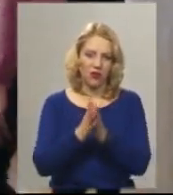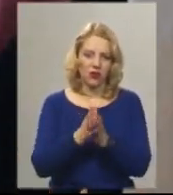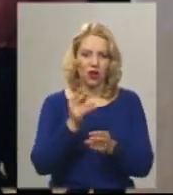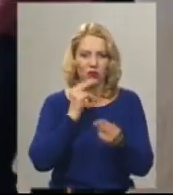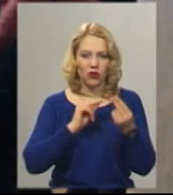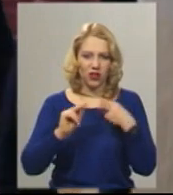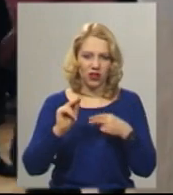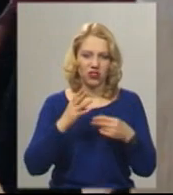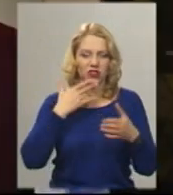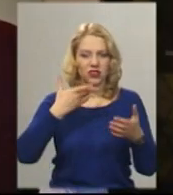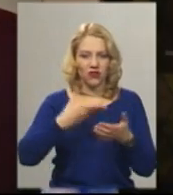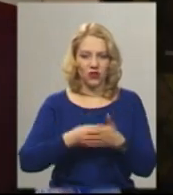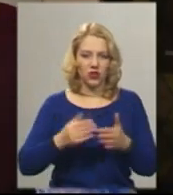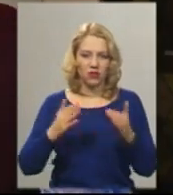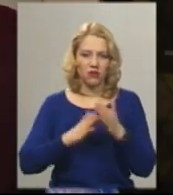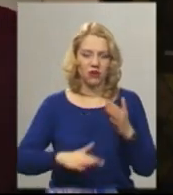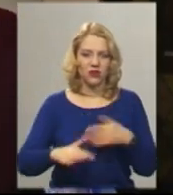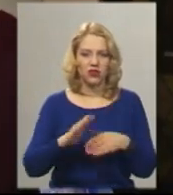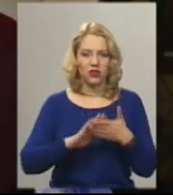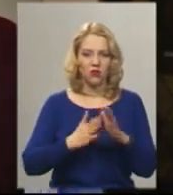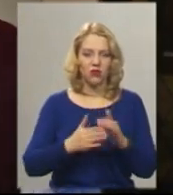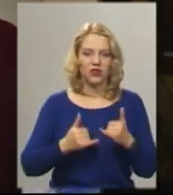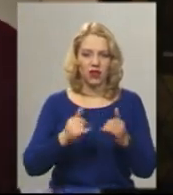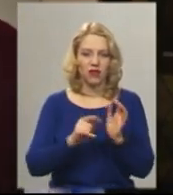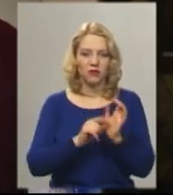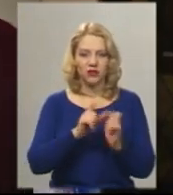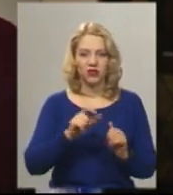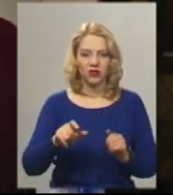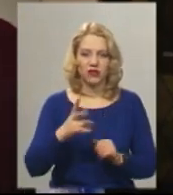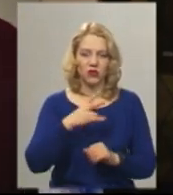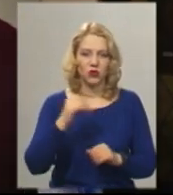та просторе приміщення для заходу. Умови для пенсіонерів, ну,